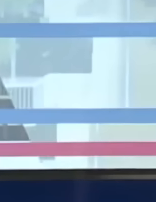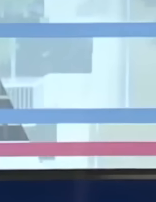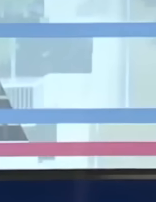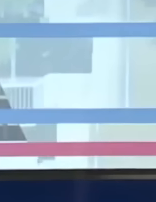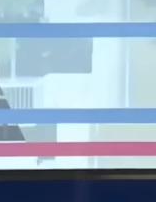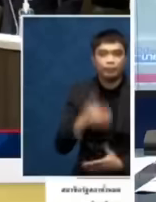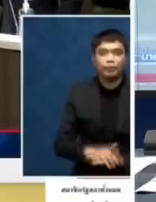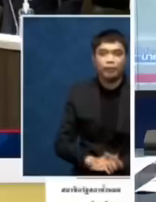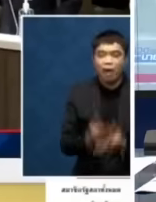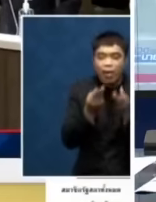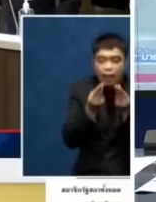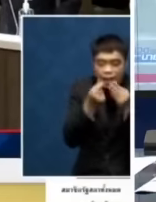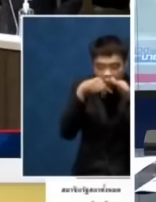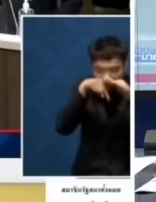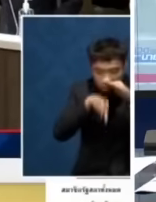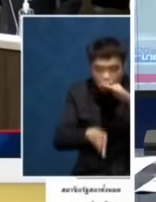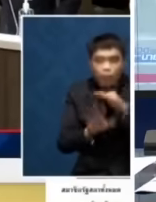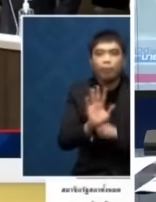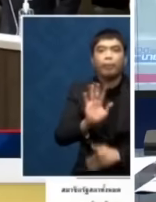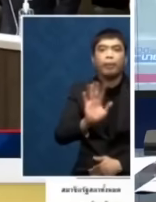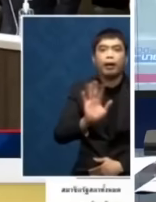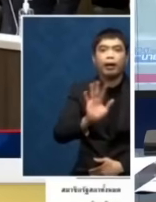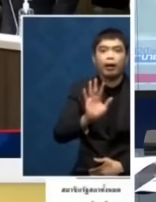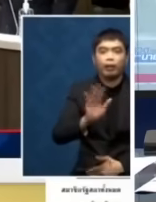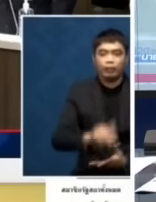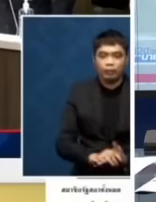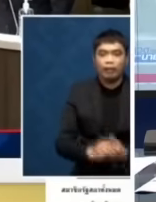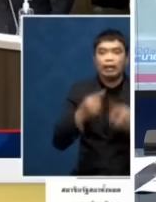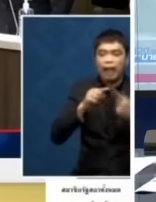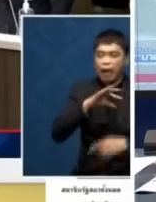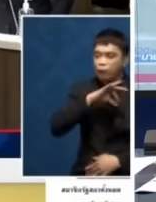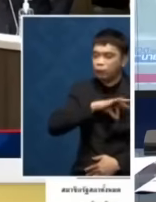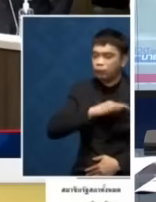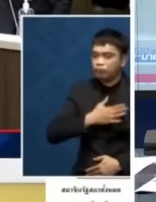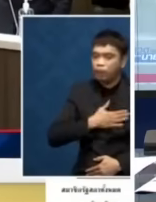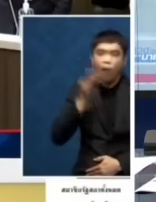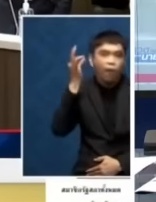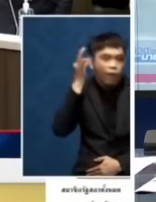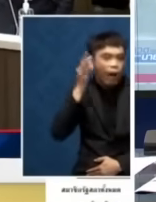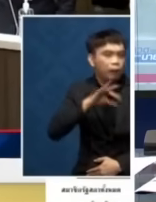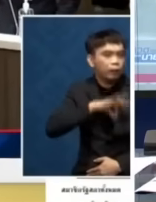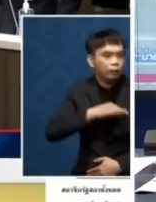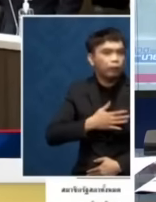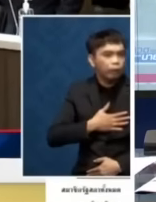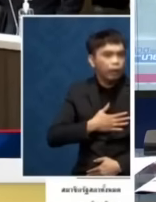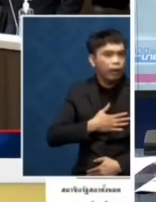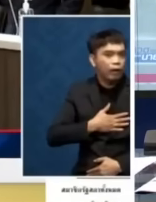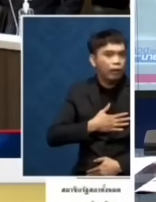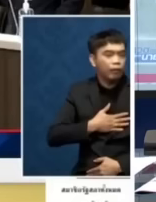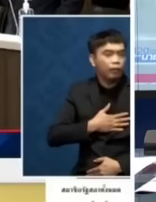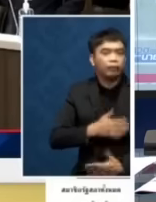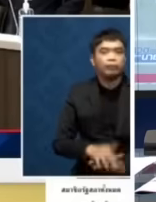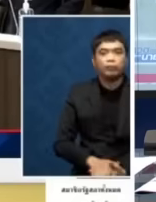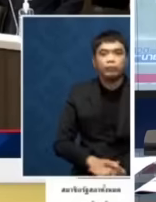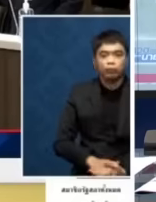ถัดไปอันนี้เริ่มแล้วนะครับคือต้องบอกว่าประธานวันนอเนี่ยลงไปพักก่อนแล้วนะครับตอนนี้ท่านเป็นท่านพรเพชรวิชิตชัยนะครับก็ขึ้นมาเป็นประธาน